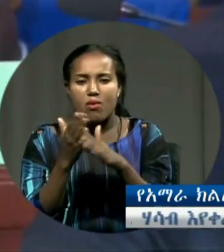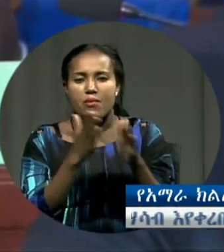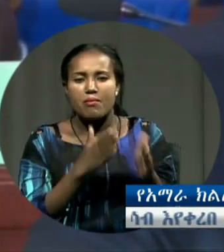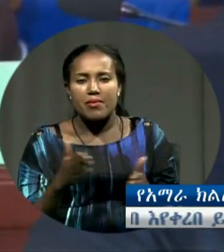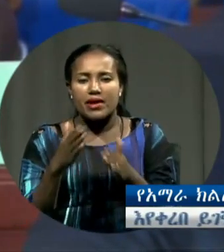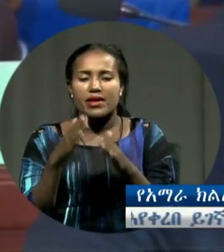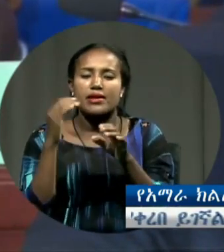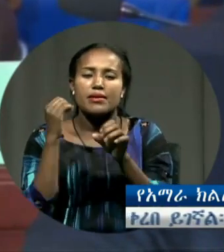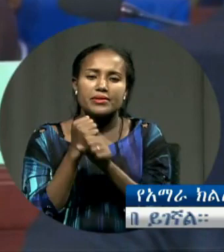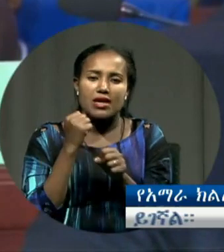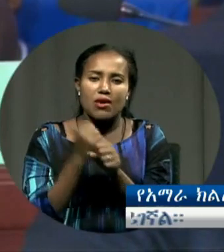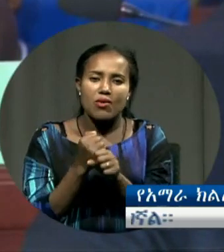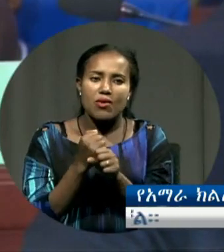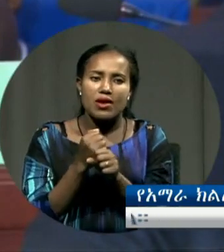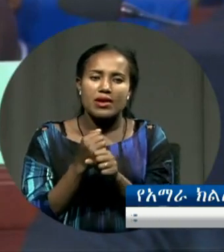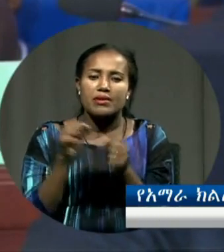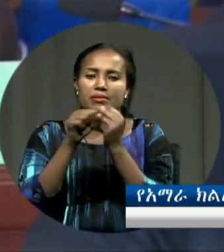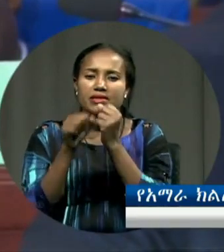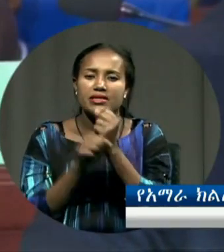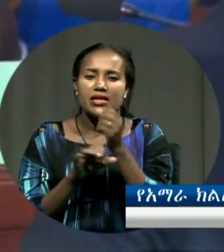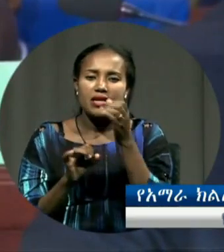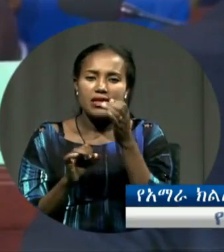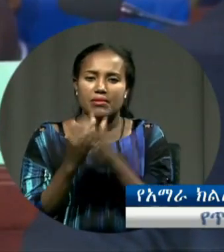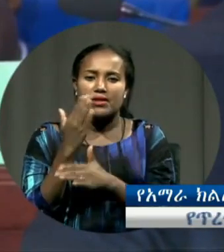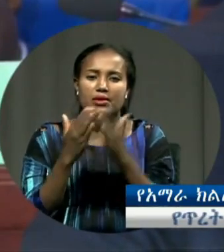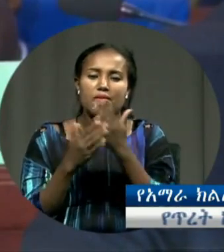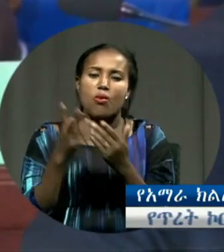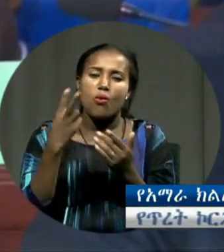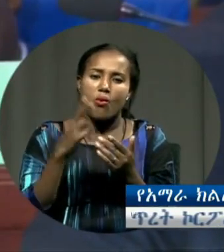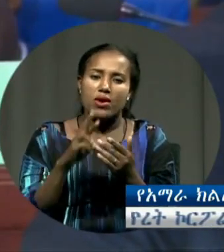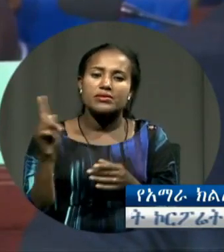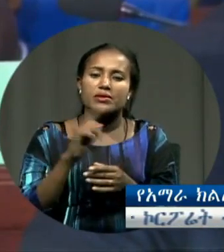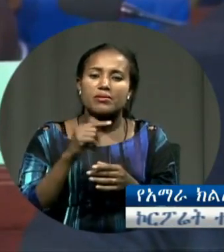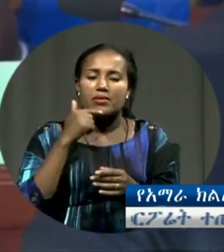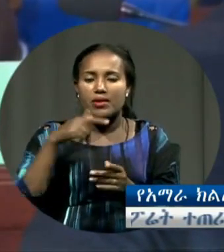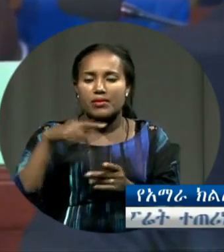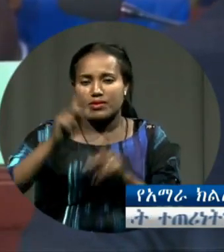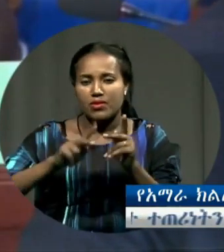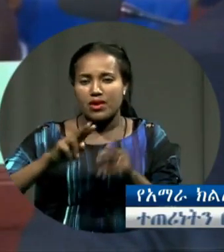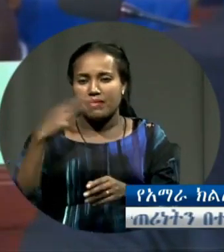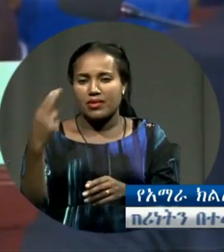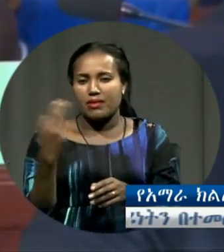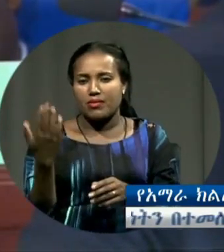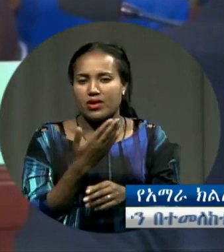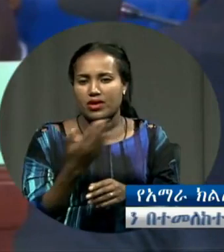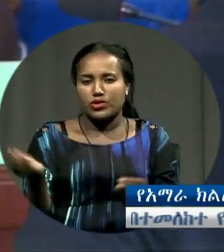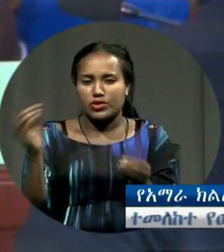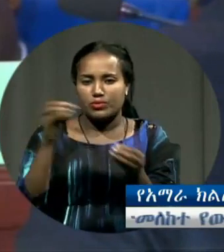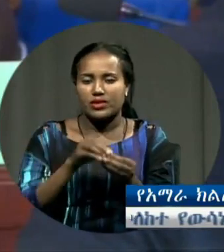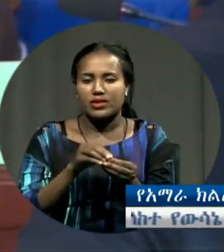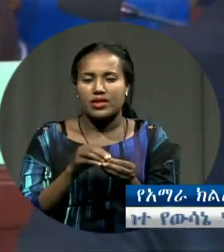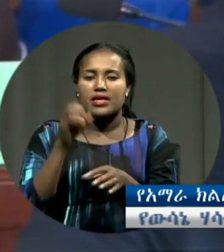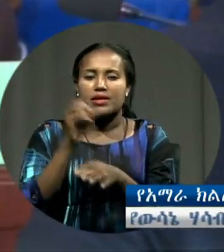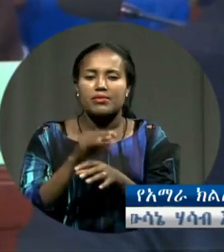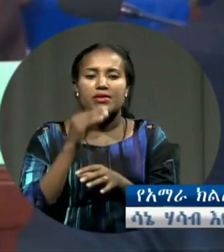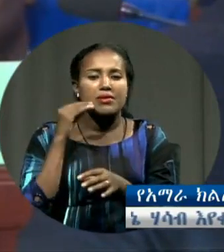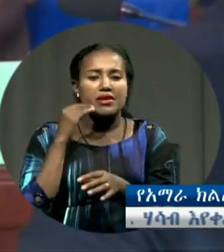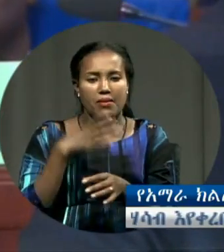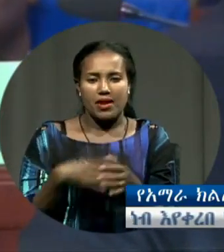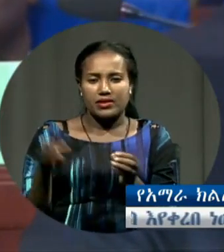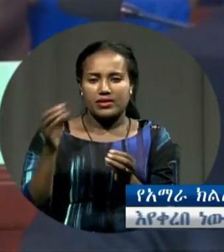የሚሰራው መሰረተ ልማት ነው የሚገነባው ወይስ ምንድነው የሚለው ለህብረተሰቡ የሚጠቅመው ነገርም ጭምር የምክር ቤት አባላት